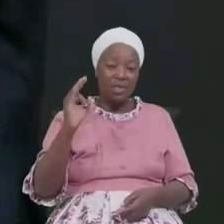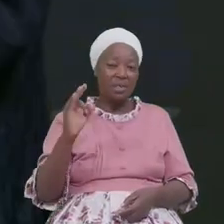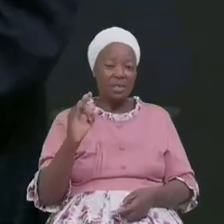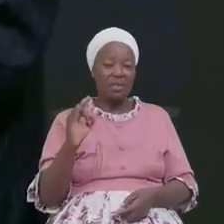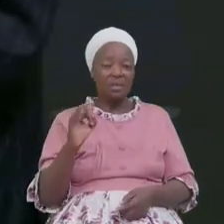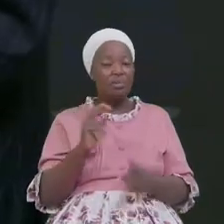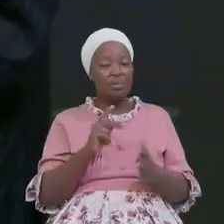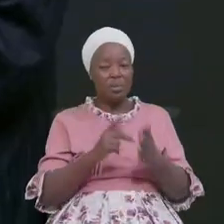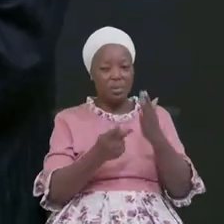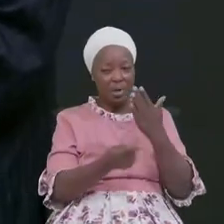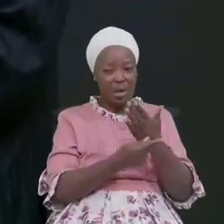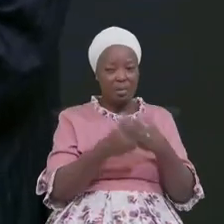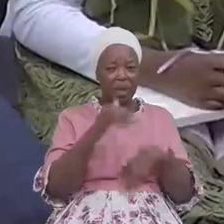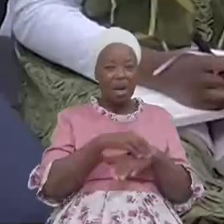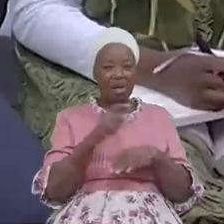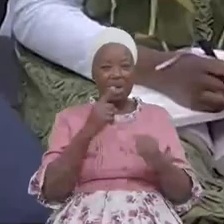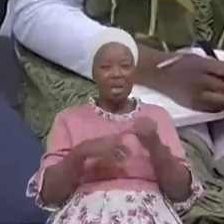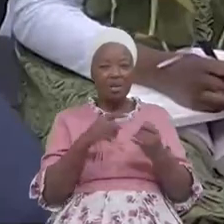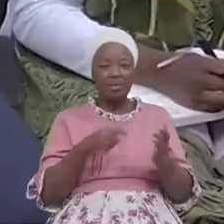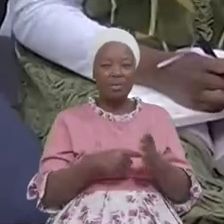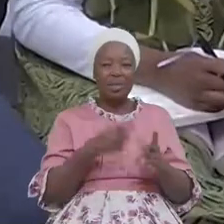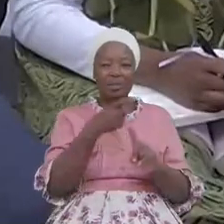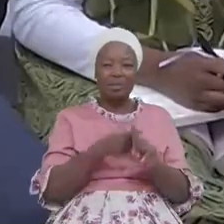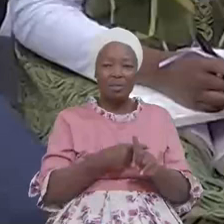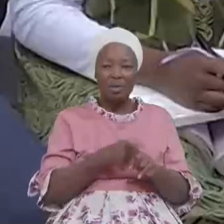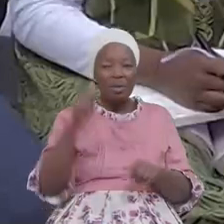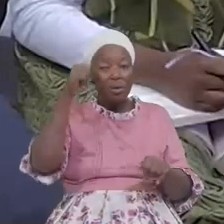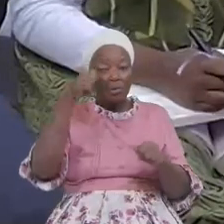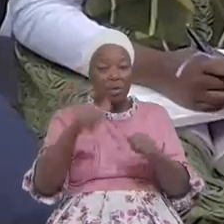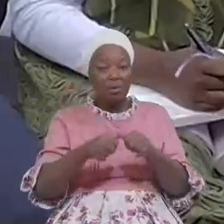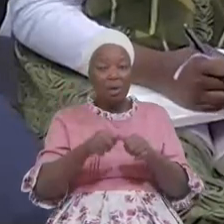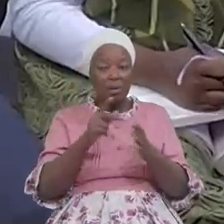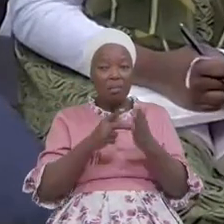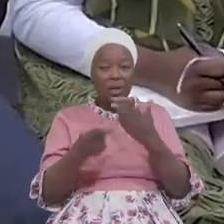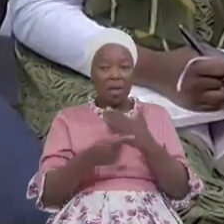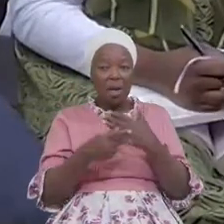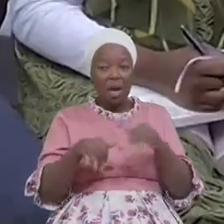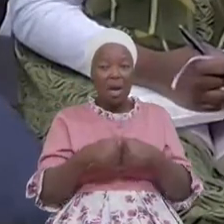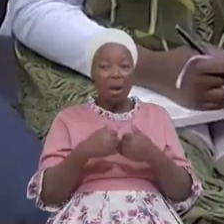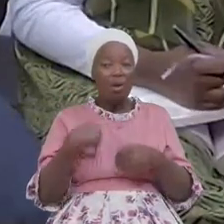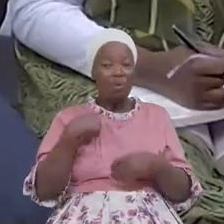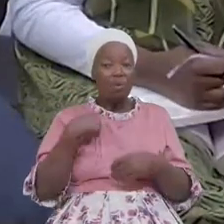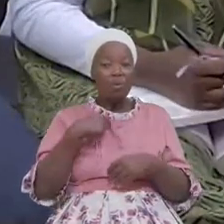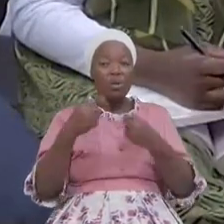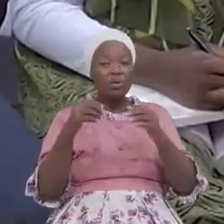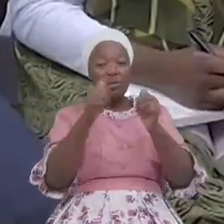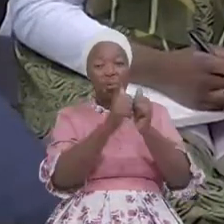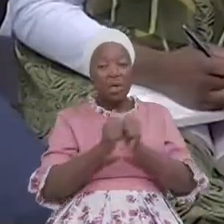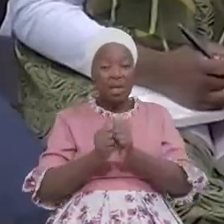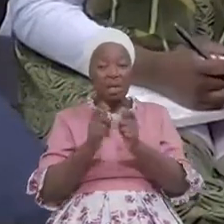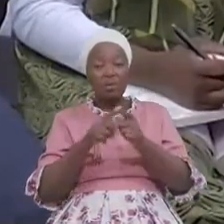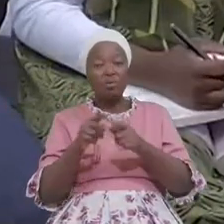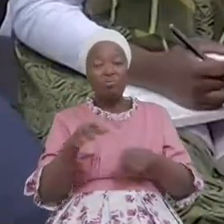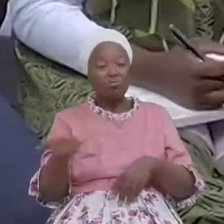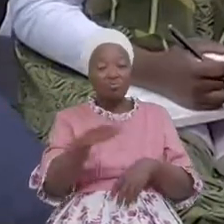la fin de ce mois. Frère, tu te rappelles comment nous sommes allés ensemble vers tel autre